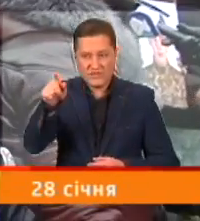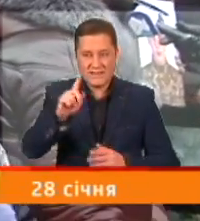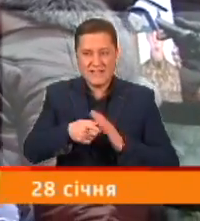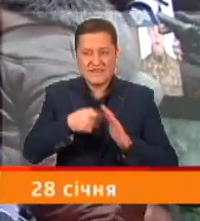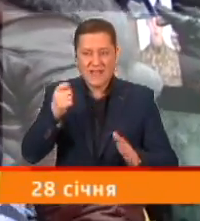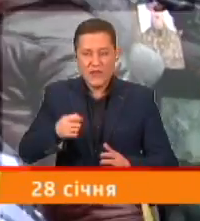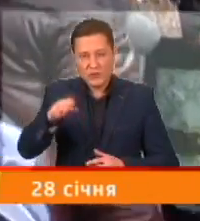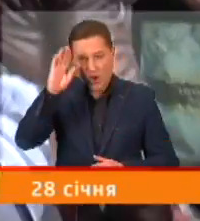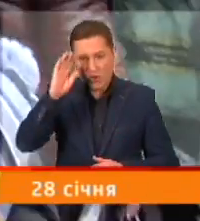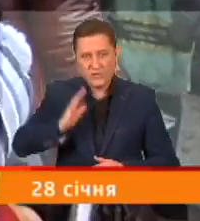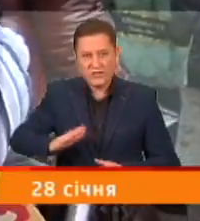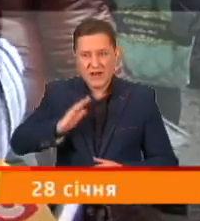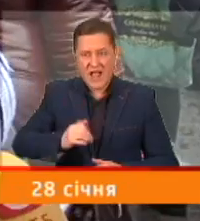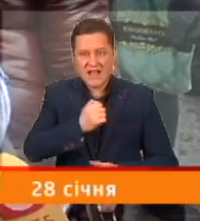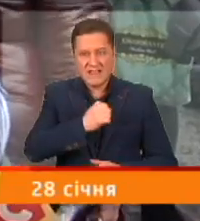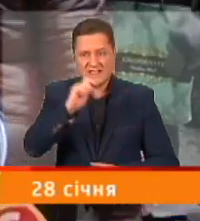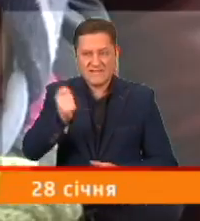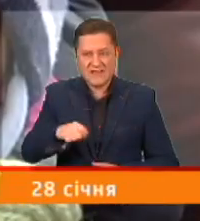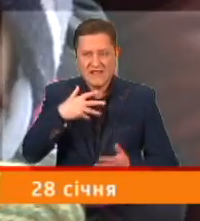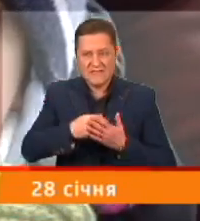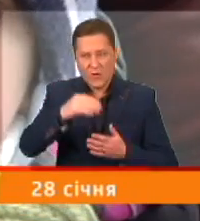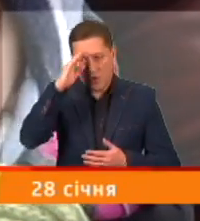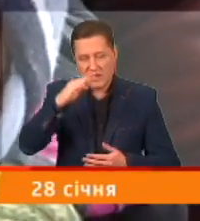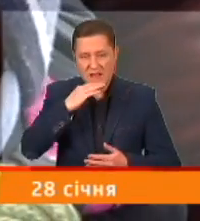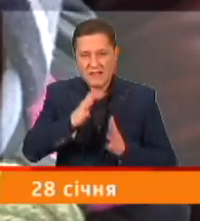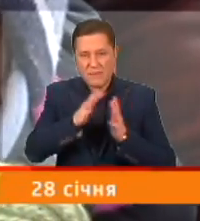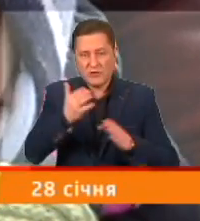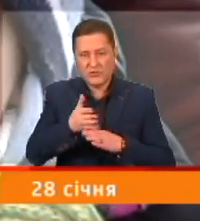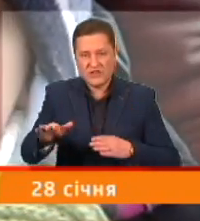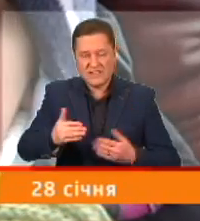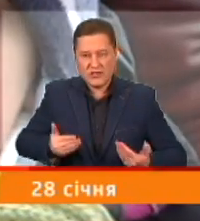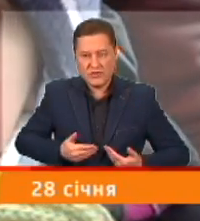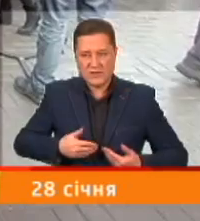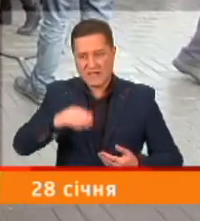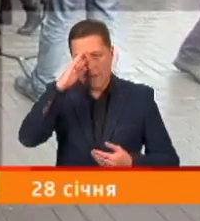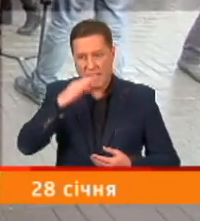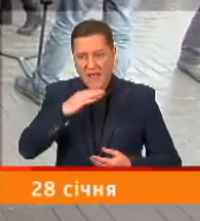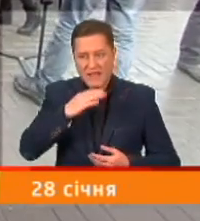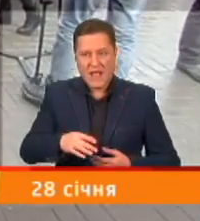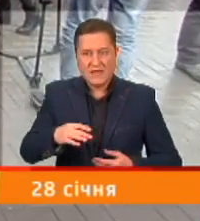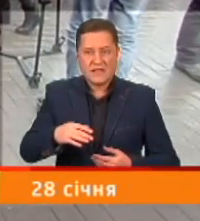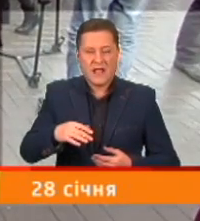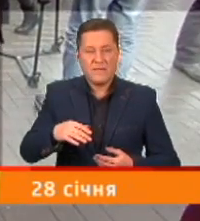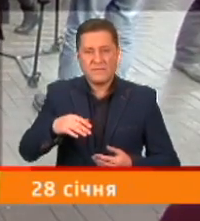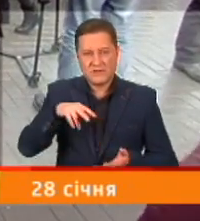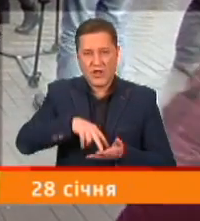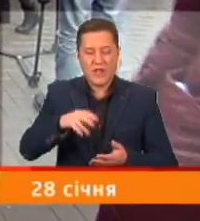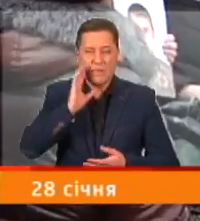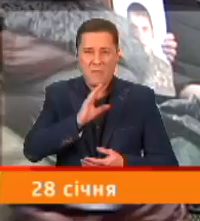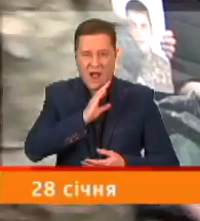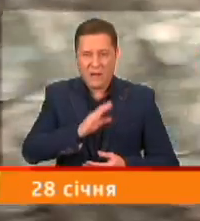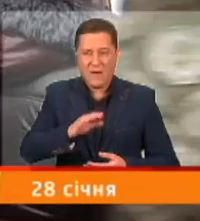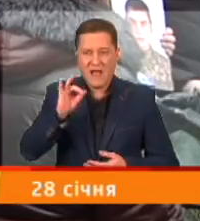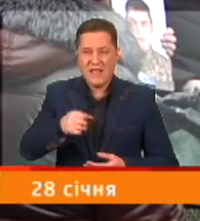дізнаюся, хлопчик чекає з війни свого тата більшу частину життя. За батьком на передову вирушила і Сашкова мама, потім